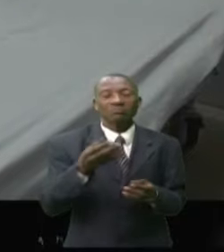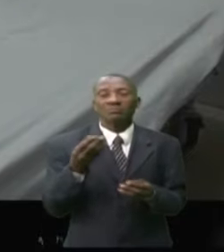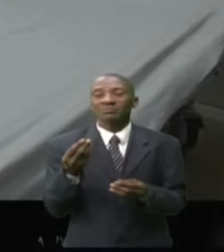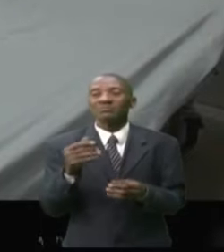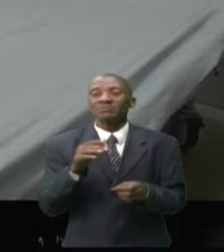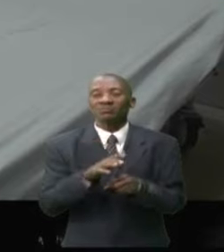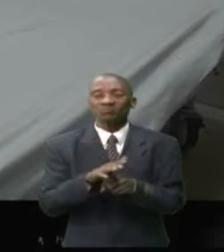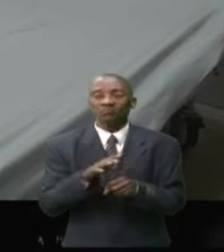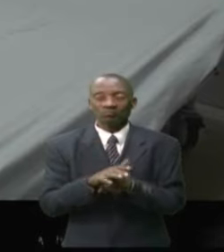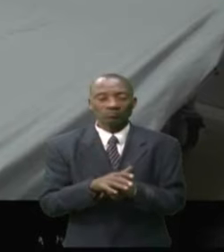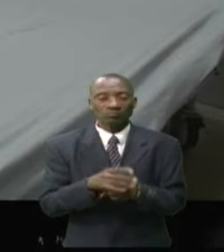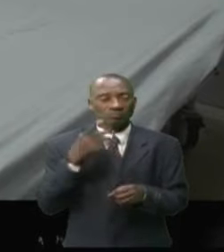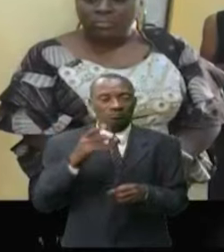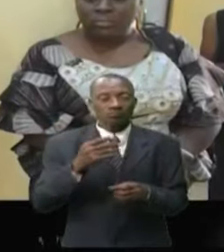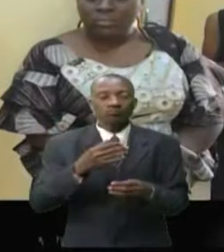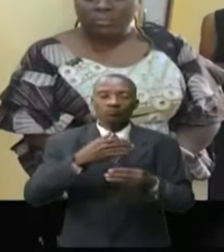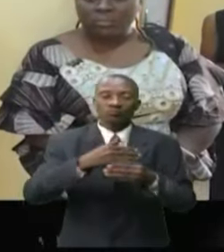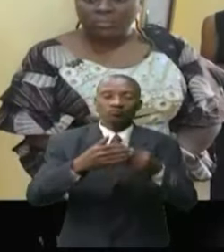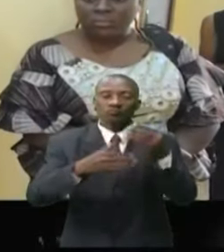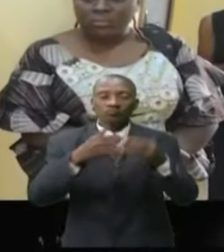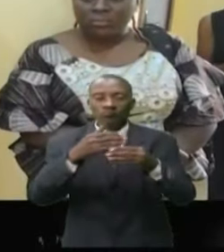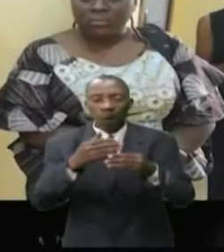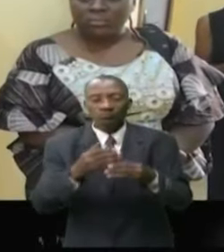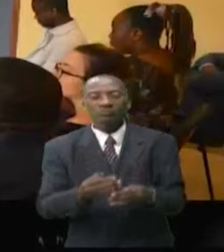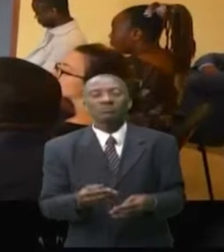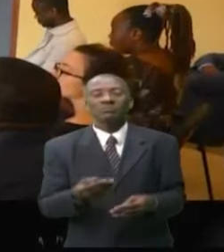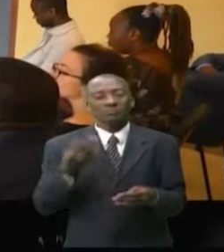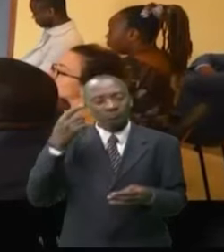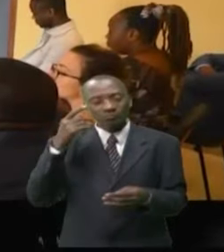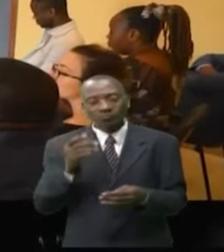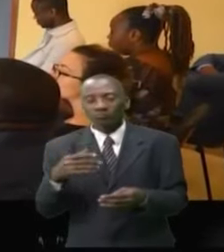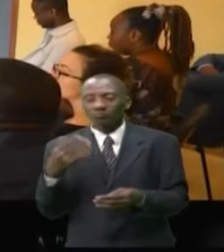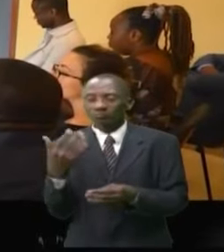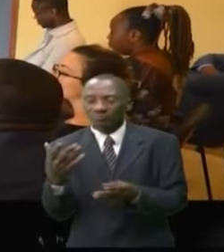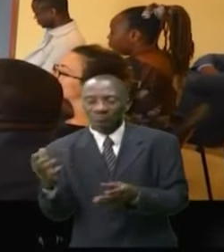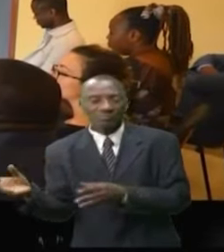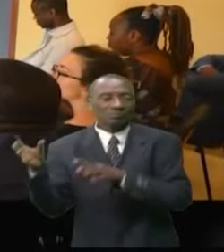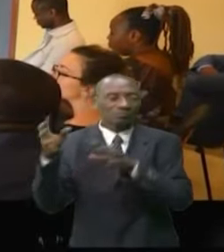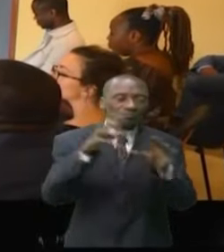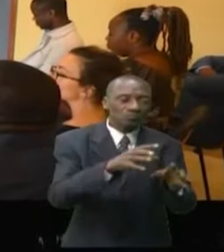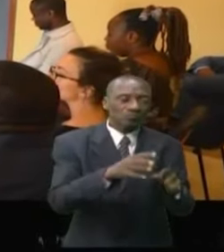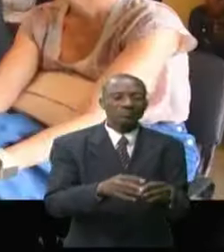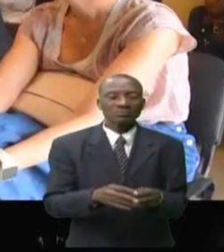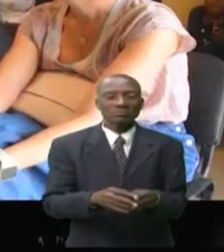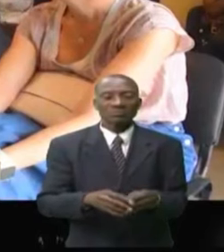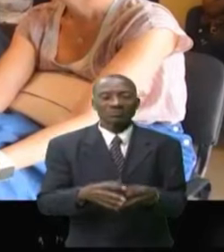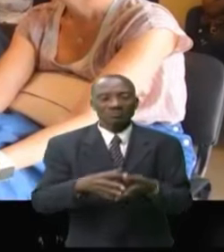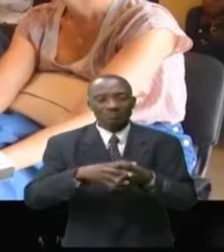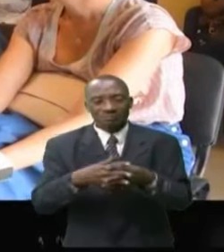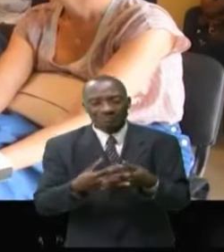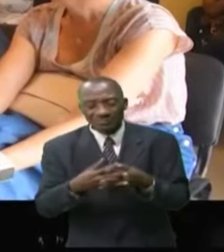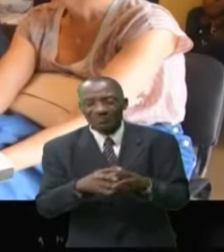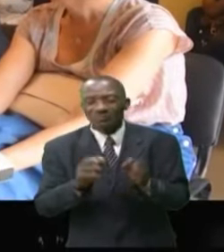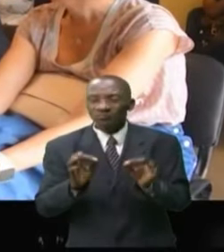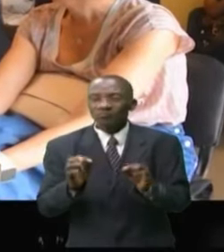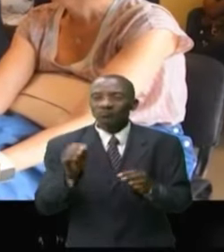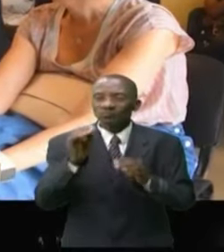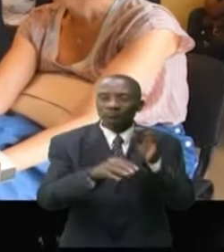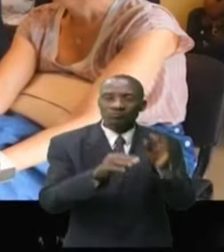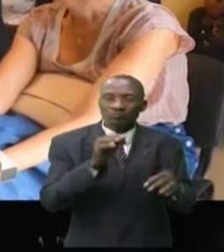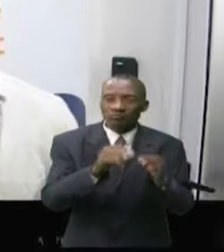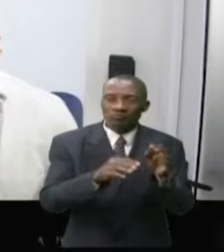en vue de s'assurer que les services fournis au niveau des centres de santé et des hôpitaux sont de qualité